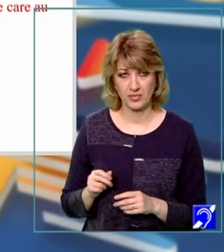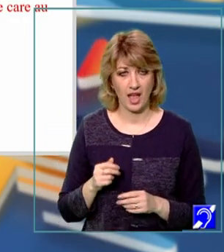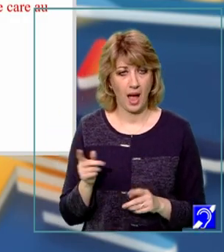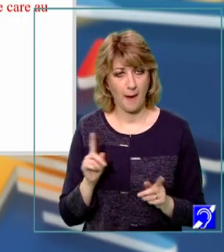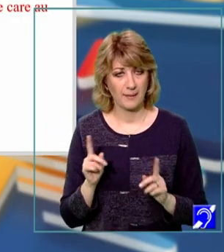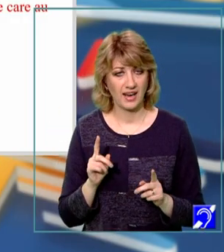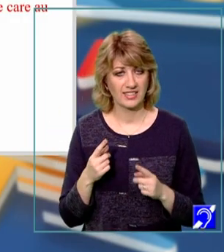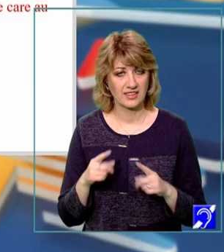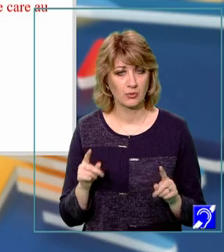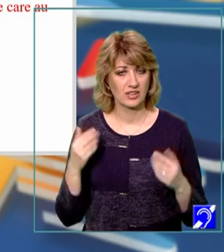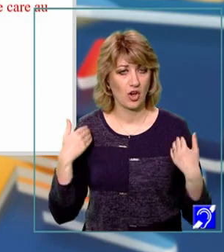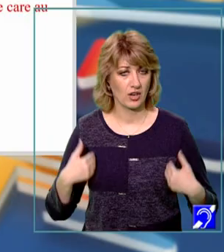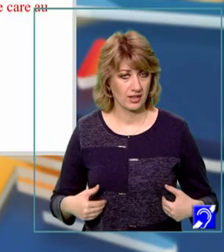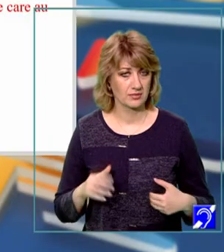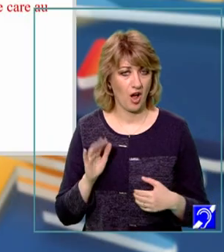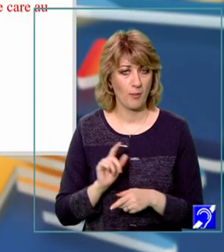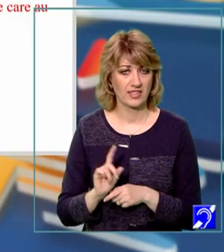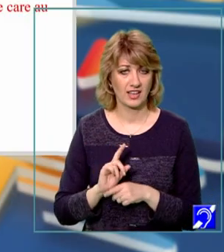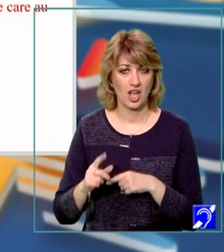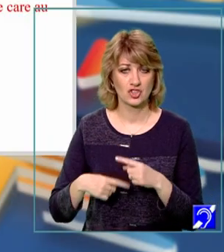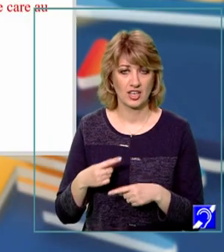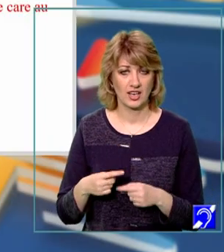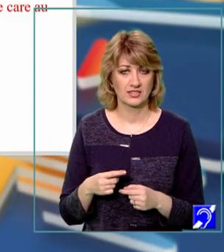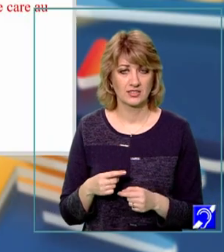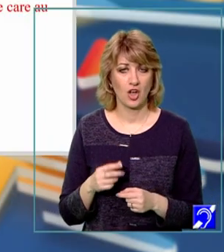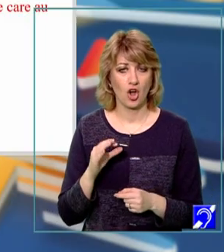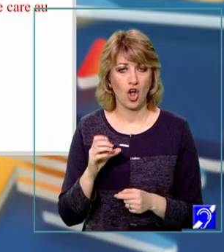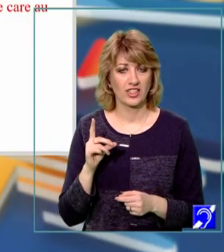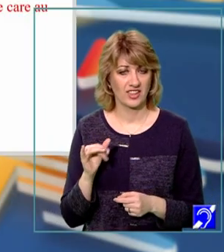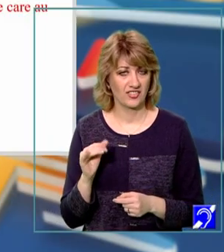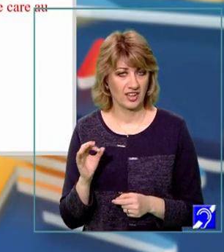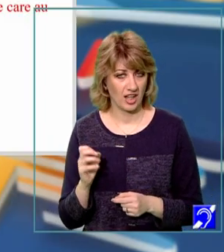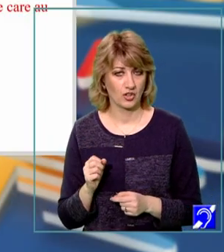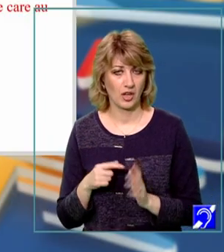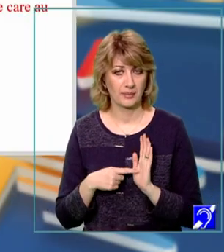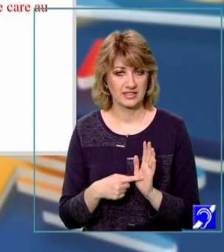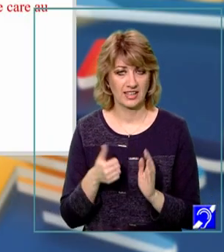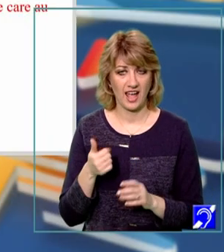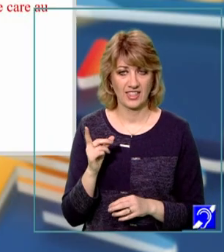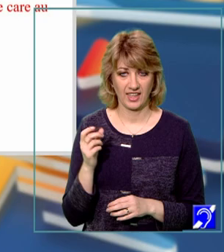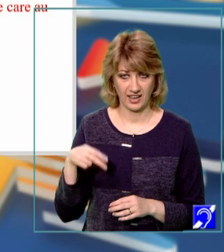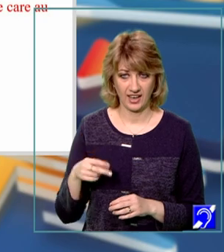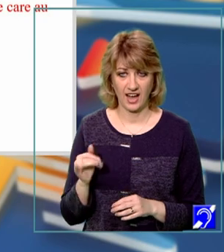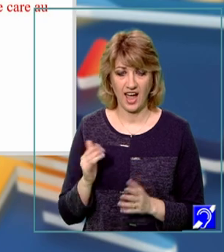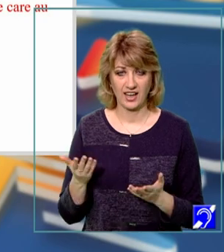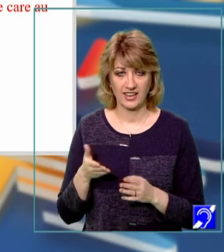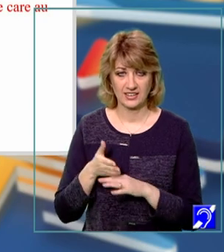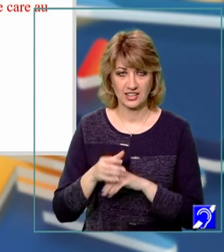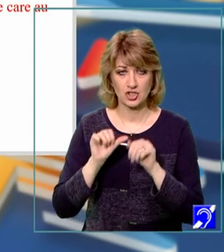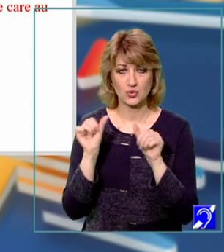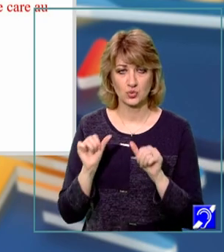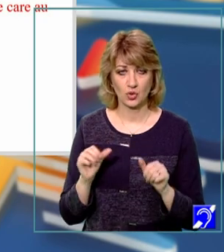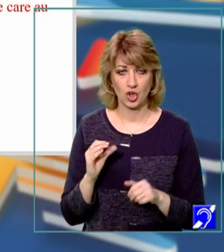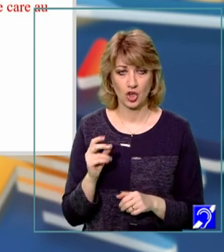Ambele tipuri de organisme au material genetic codificator reprezentat de ADN care intră în